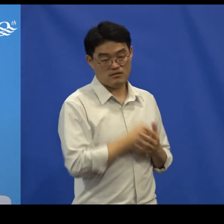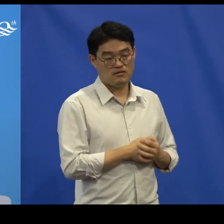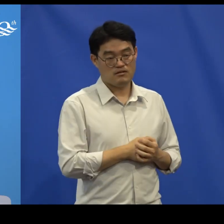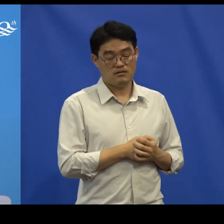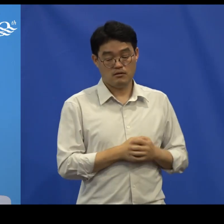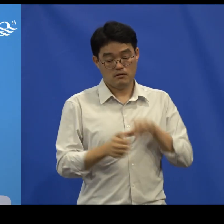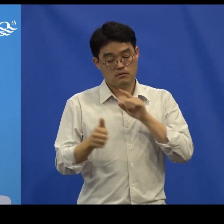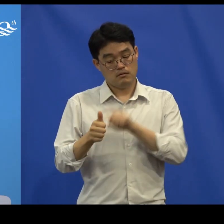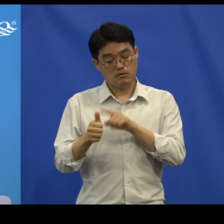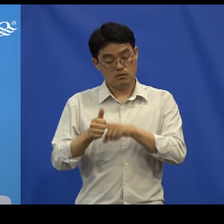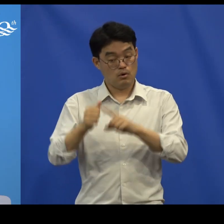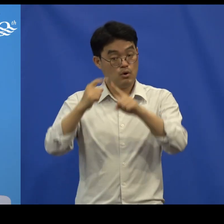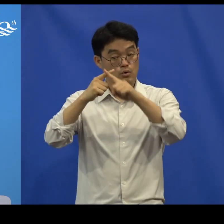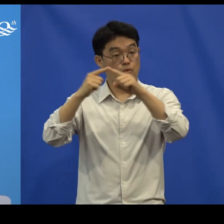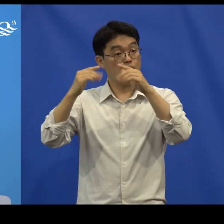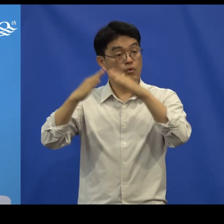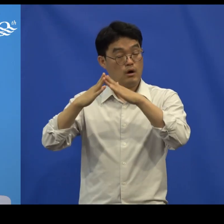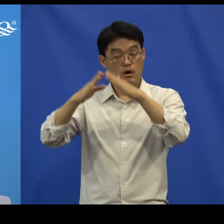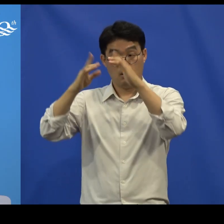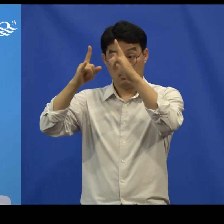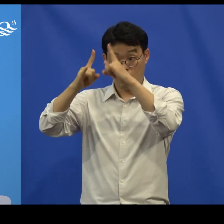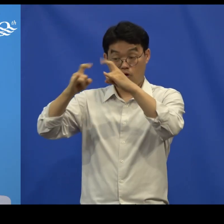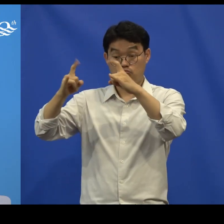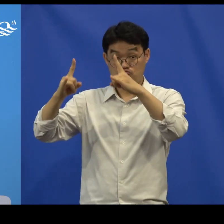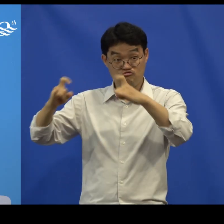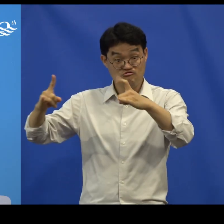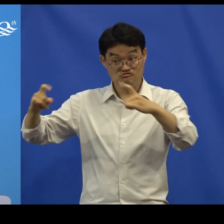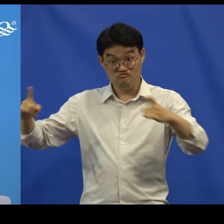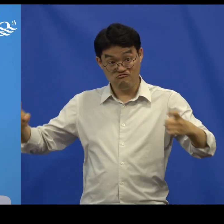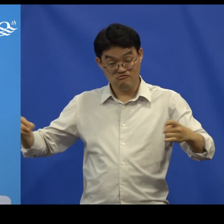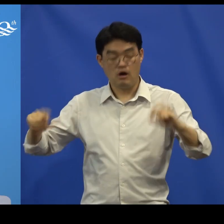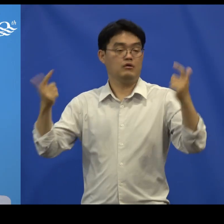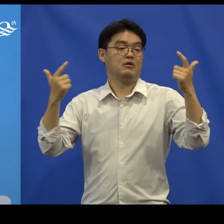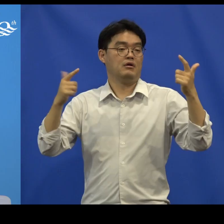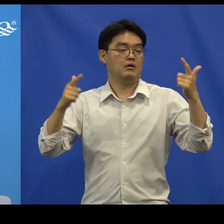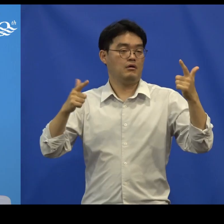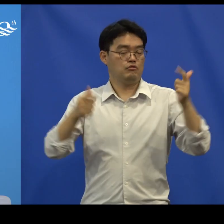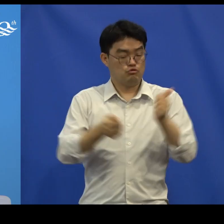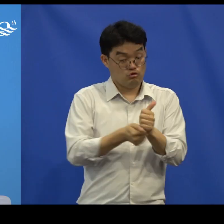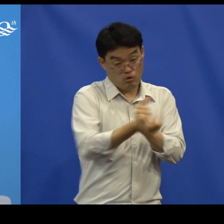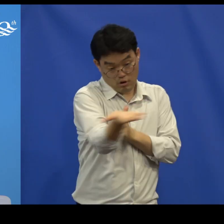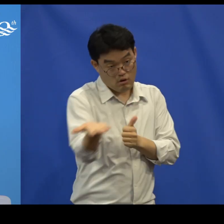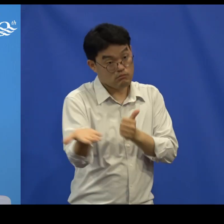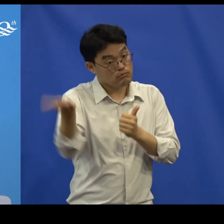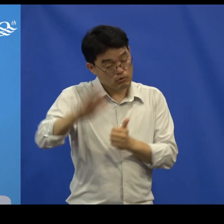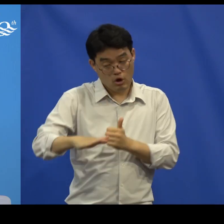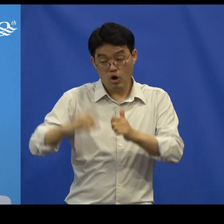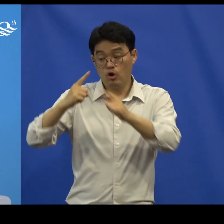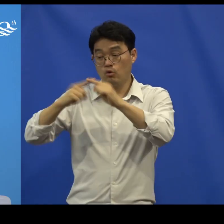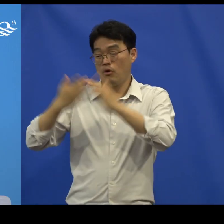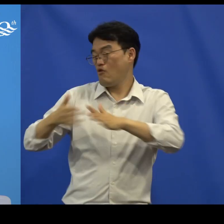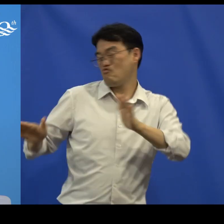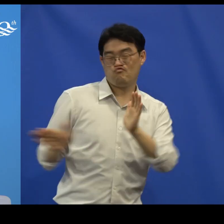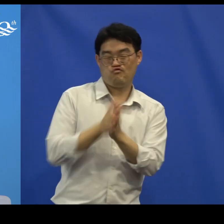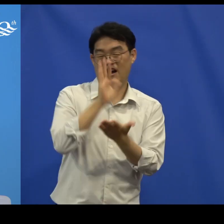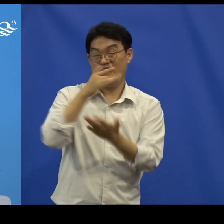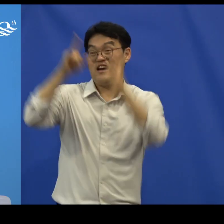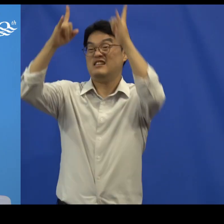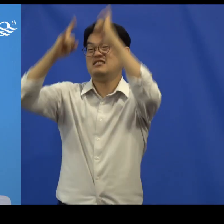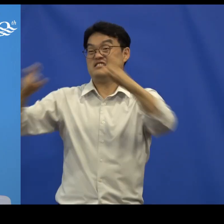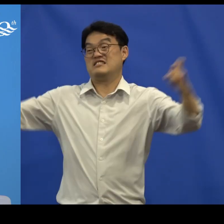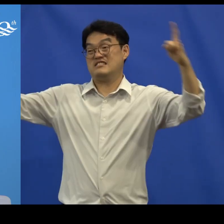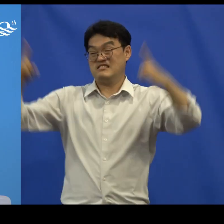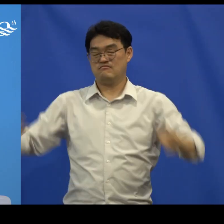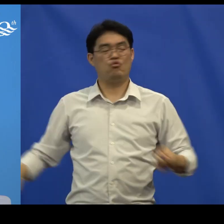많이 모이는데 교회 건물이 매우 검소해요. 너무너무 검소해요. 화려하게 짓지 않아요. 그